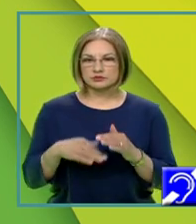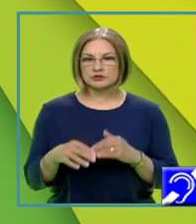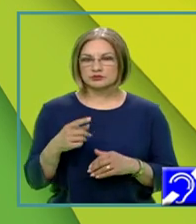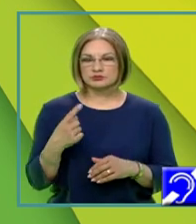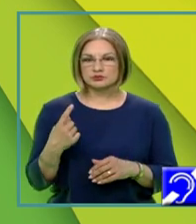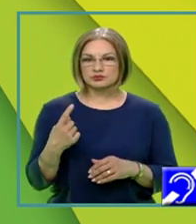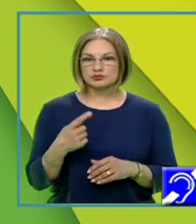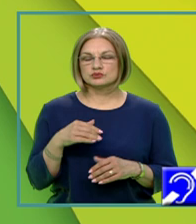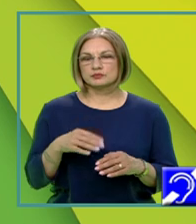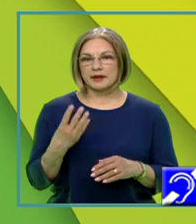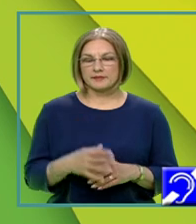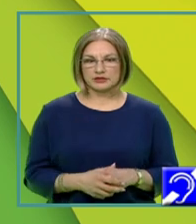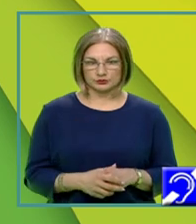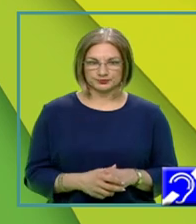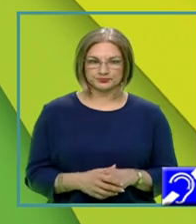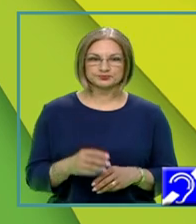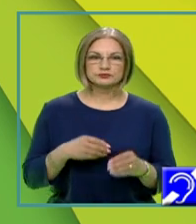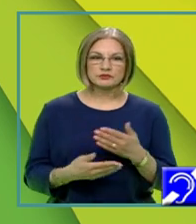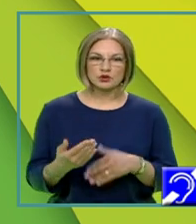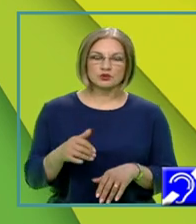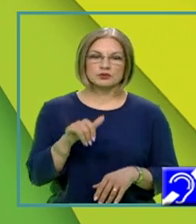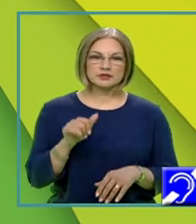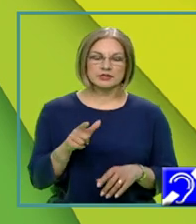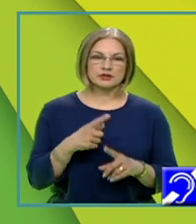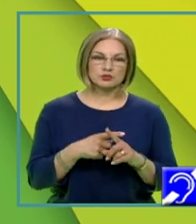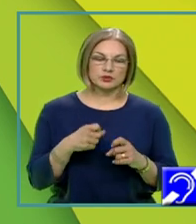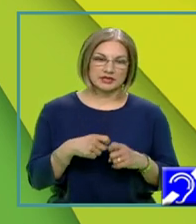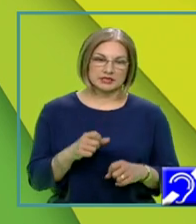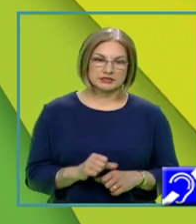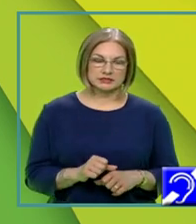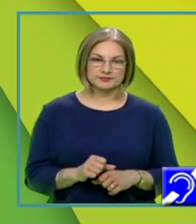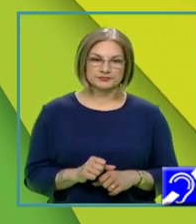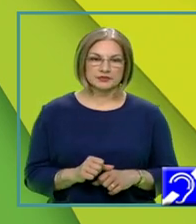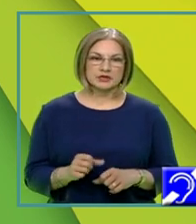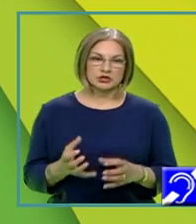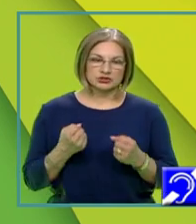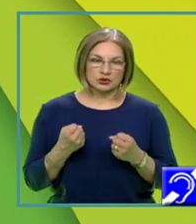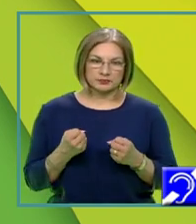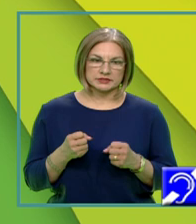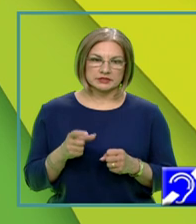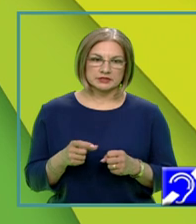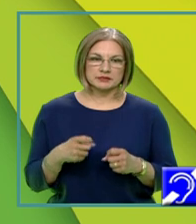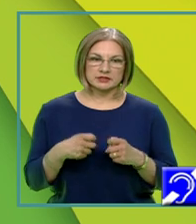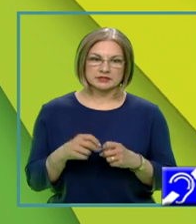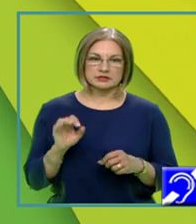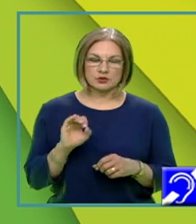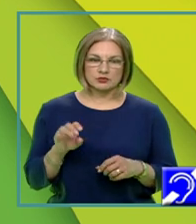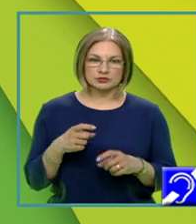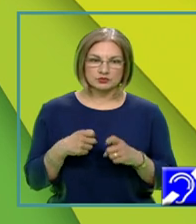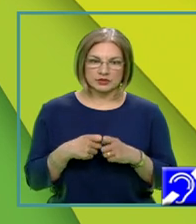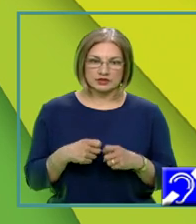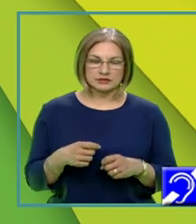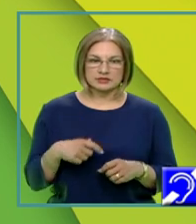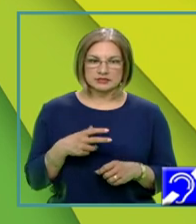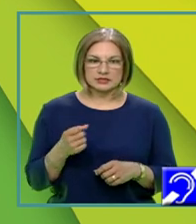4 vom înlocui y cu x în această formulă a lui Hugo Boss cu igrec și vom obține x compus cu x este